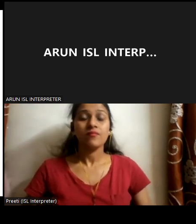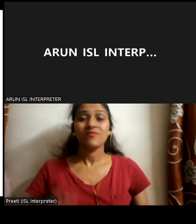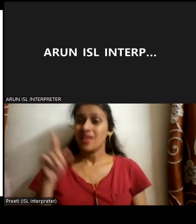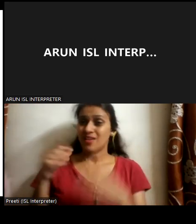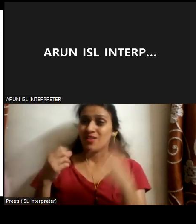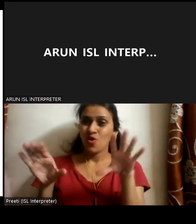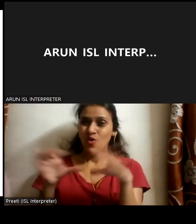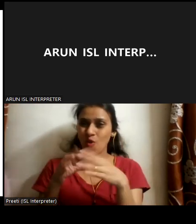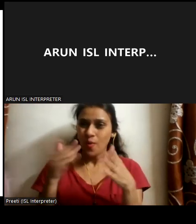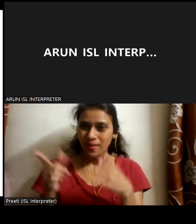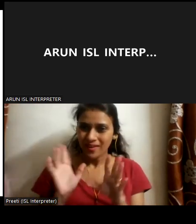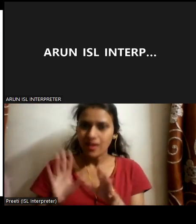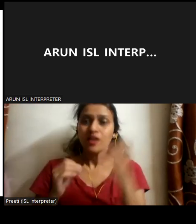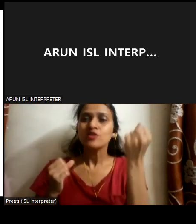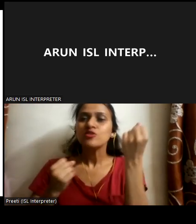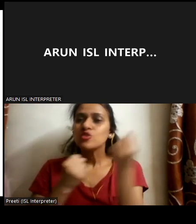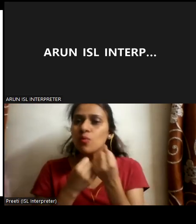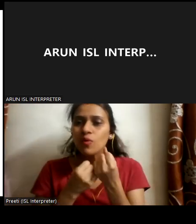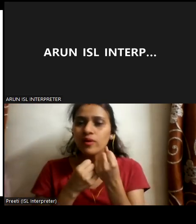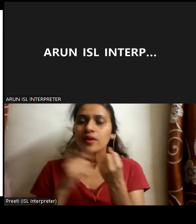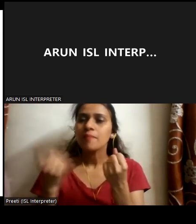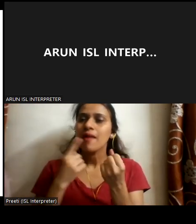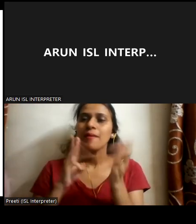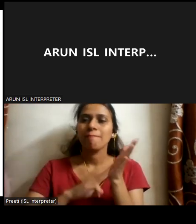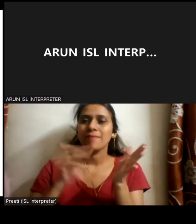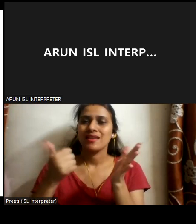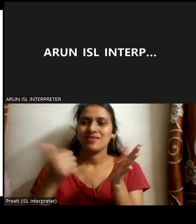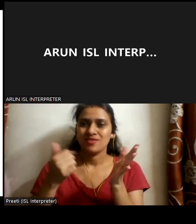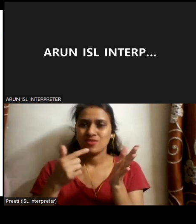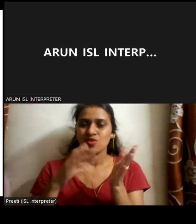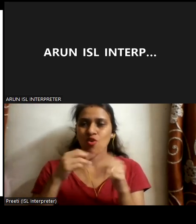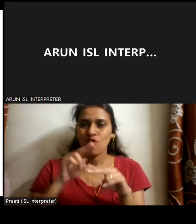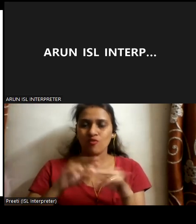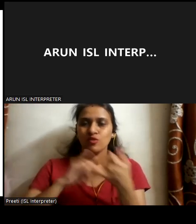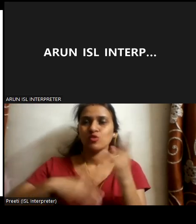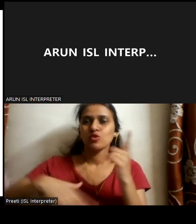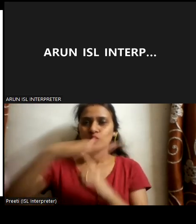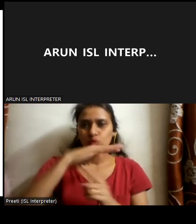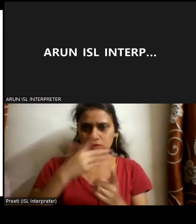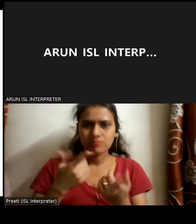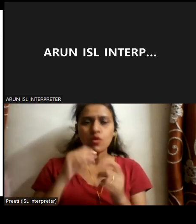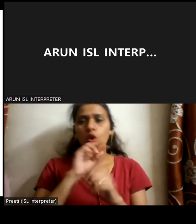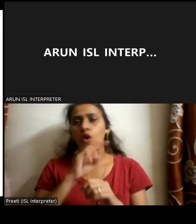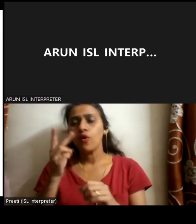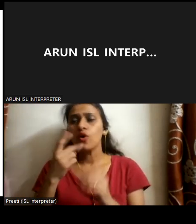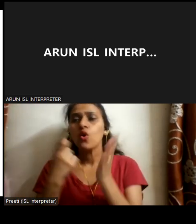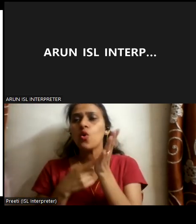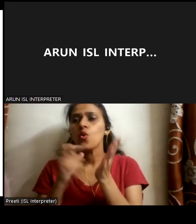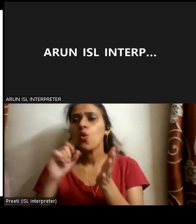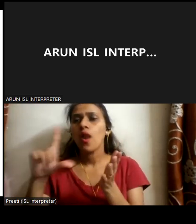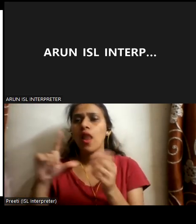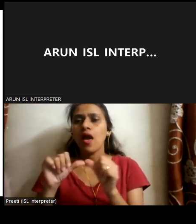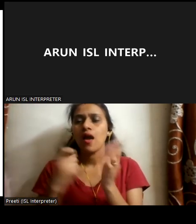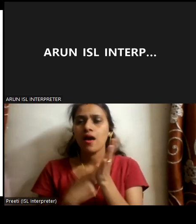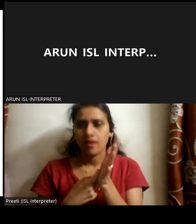ग्रुप आके किसी एक बिजनेस को पे काम कर रहा है तो ज्यादातर उसमें मिनिस्ट्री ऑफ रूरल डेवलपमेंट जो है वह उसको सपोर्ट